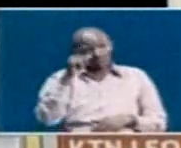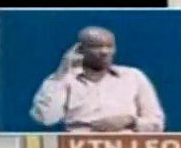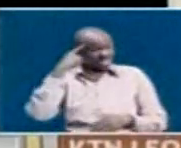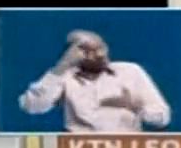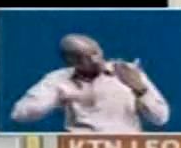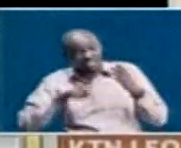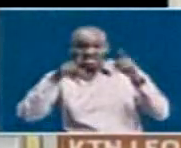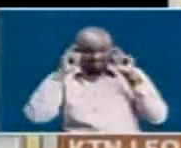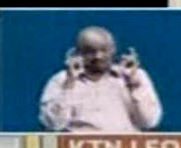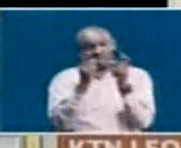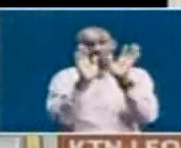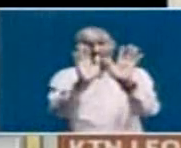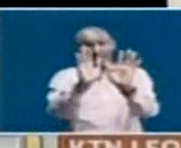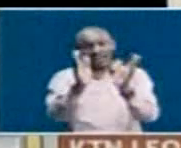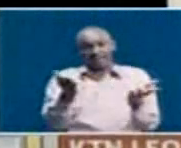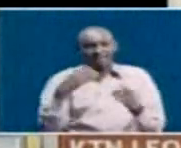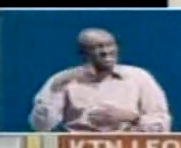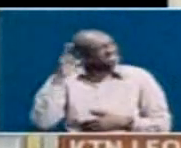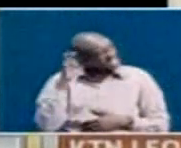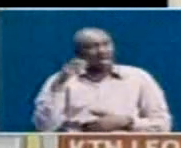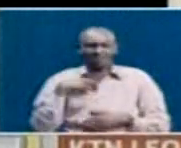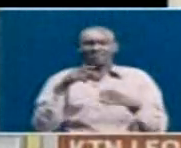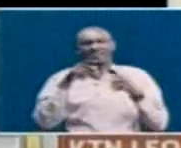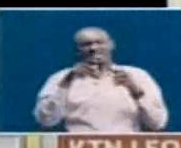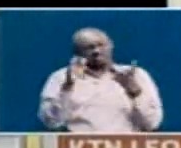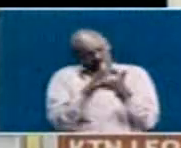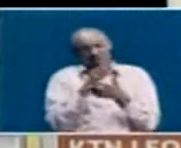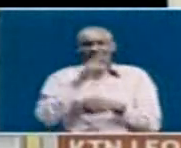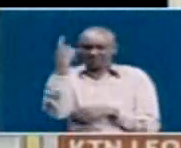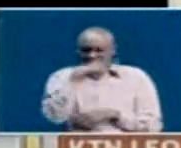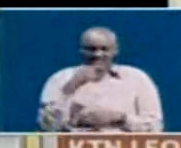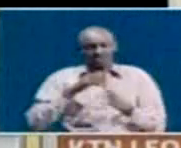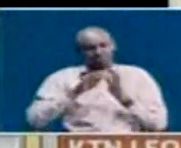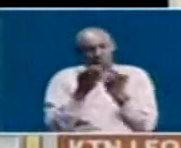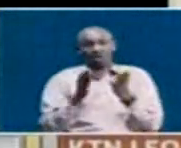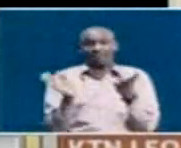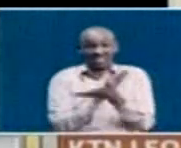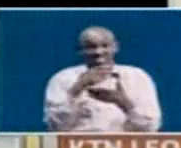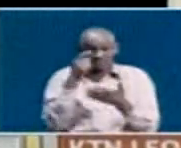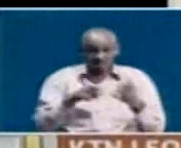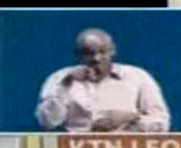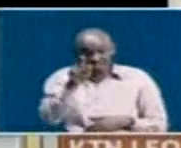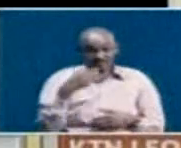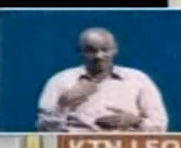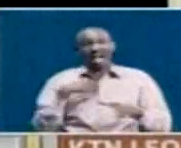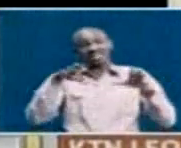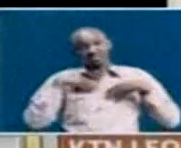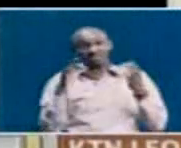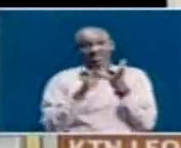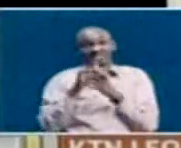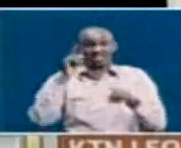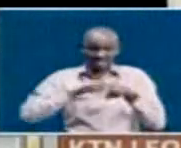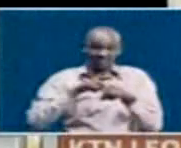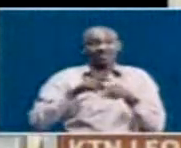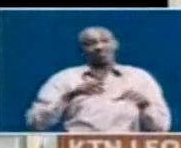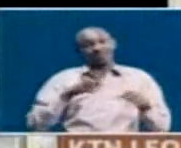vile mtakavyo fikirieni. Nasikia mpaka kuna page aswa kwenye Facebook. Ati oh sana ipe amemwa Jesus Christ baada ya kufanya video